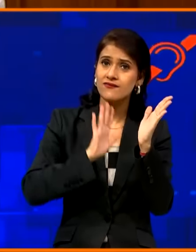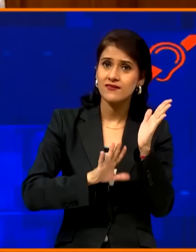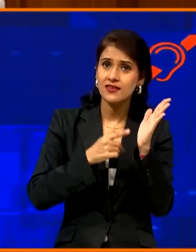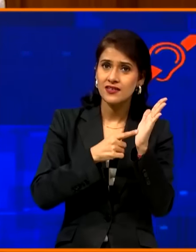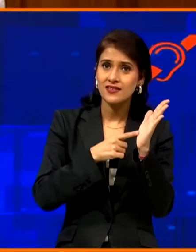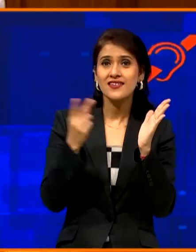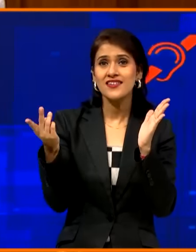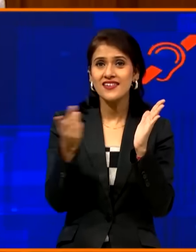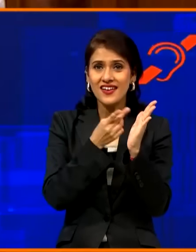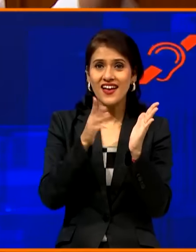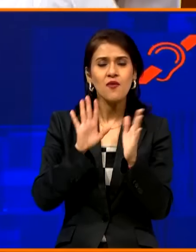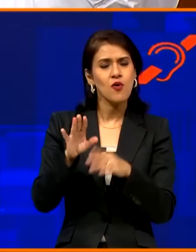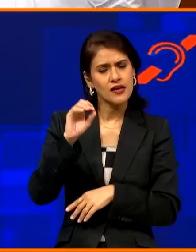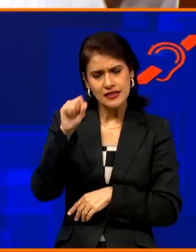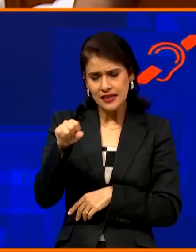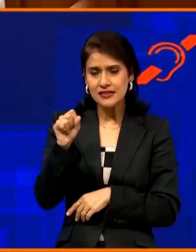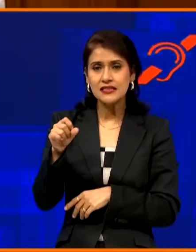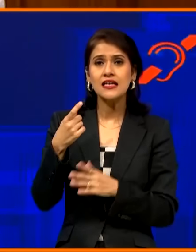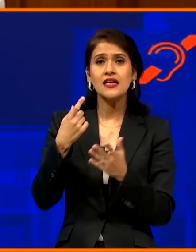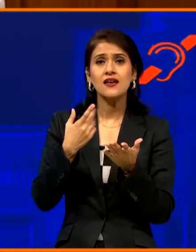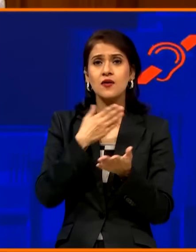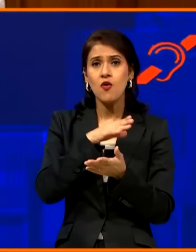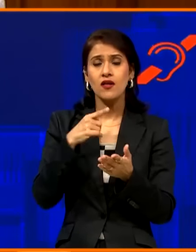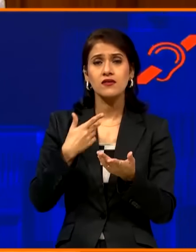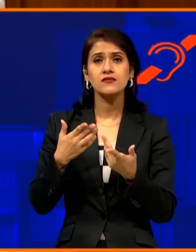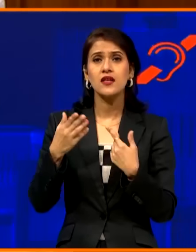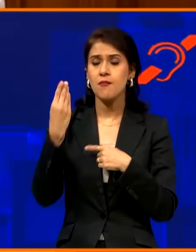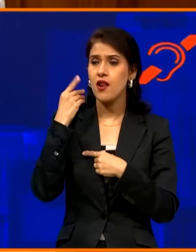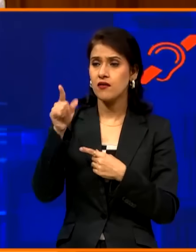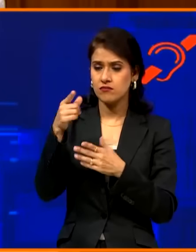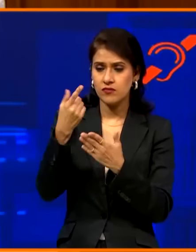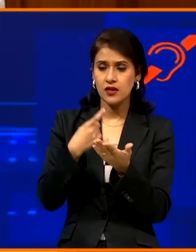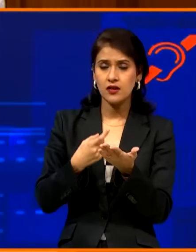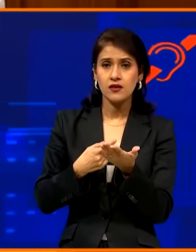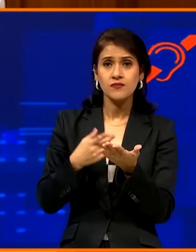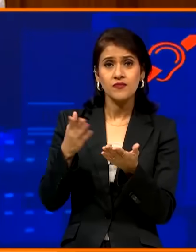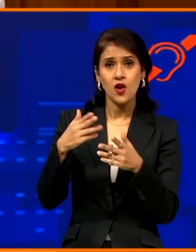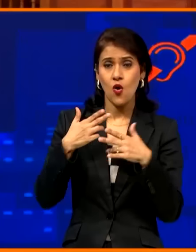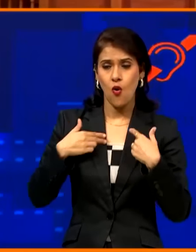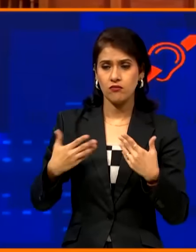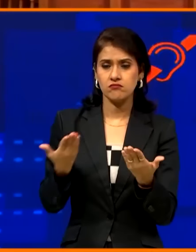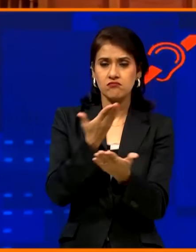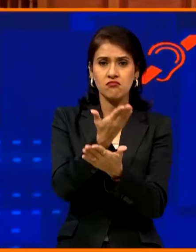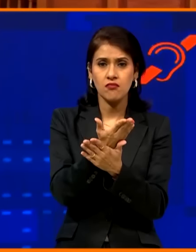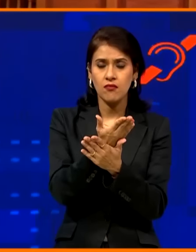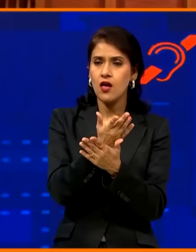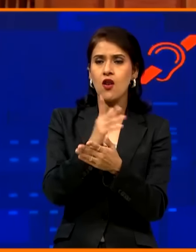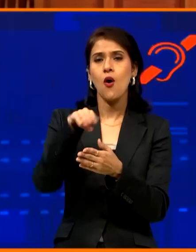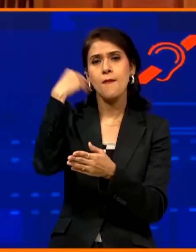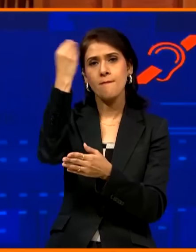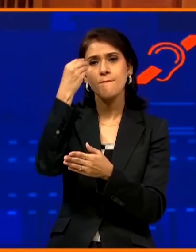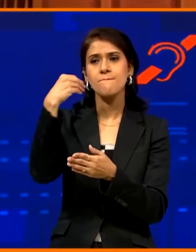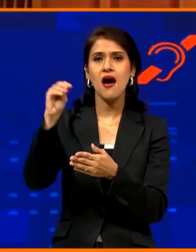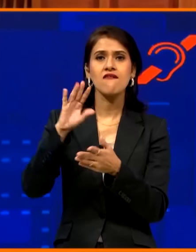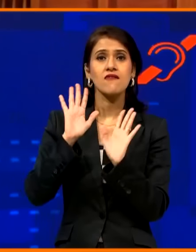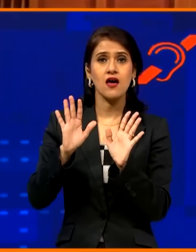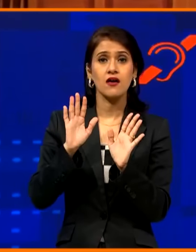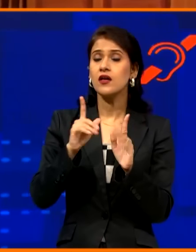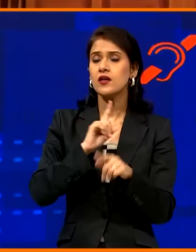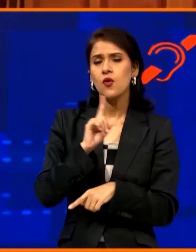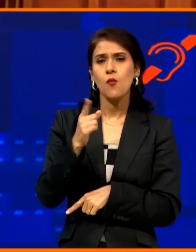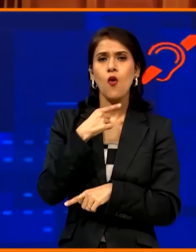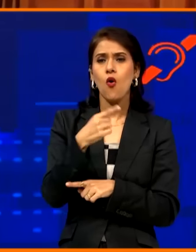अदालत का दूसरे रिकॉर्ड भी है बहुत सारे केसेस में उनको वो भी मिली है हा मैं तो सिर्फ वो केसेस बता रहा हूं जिनम उनको सजा हुई